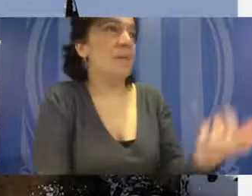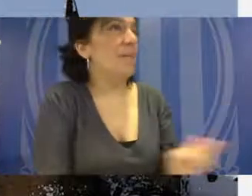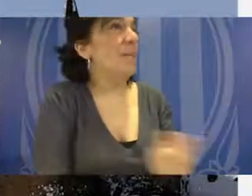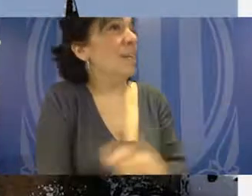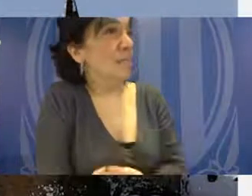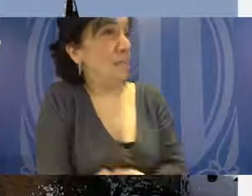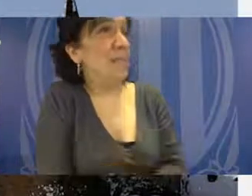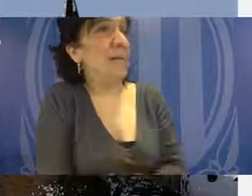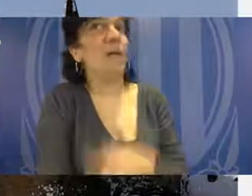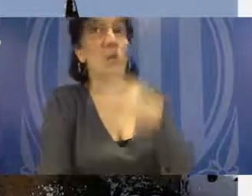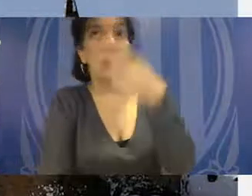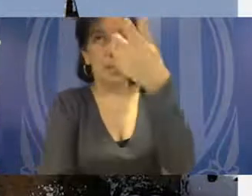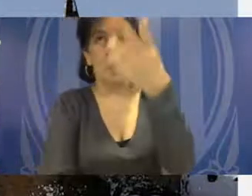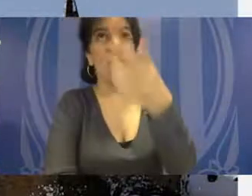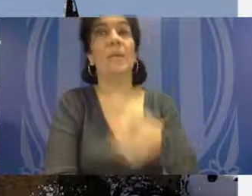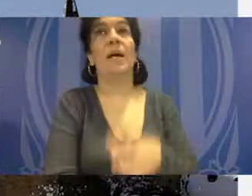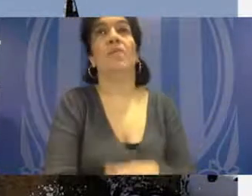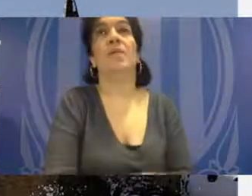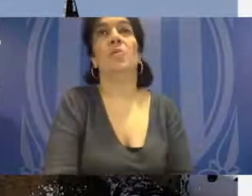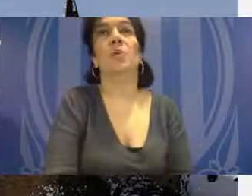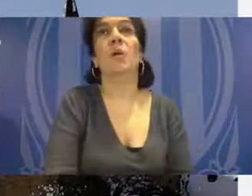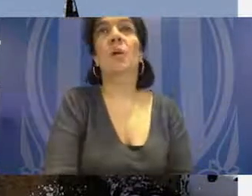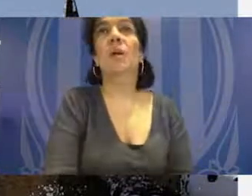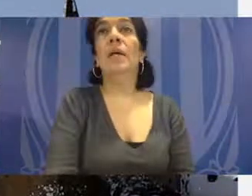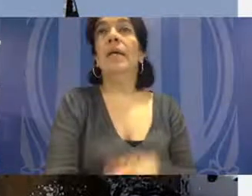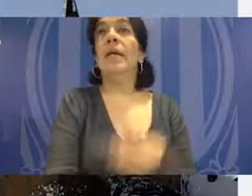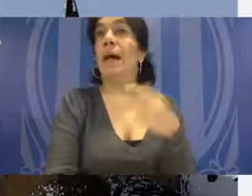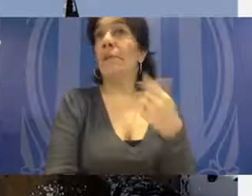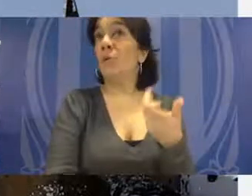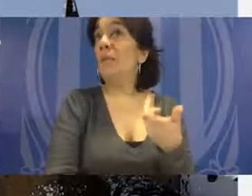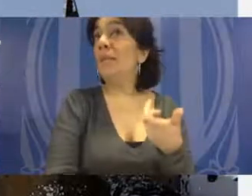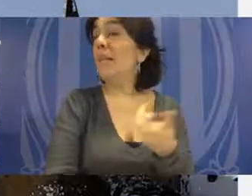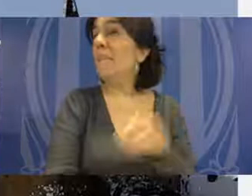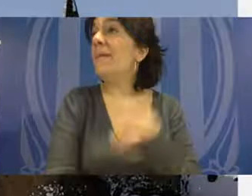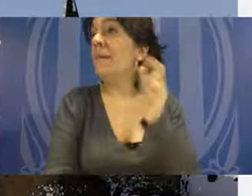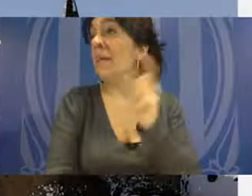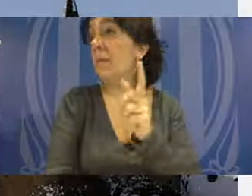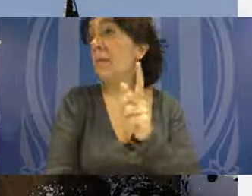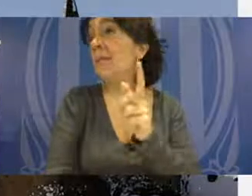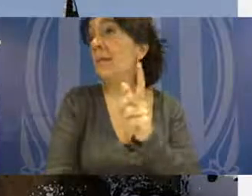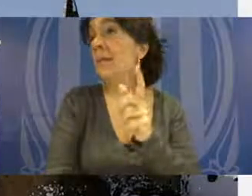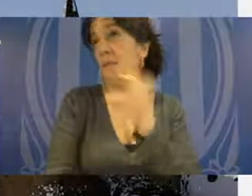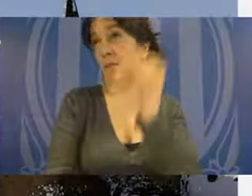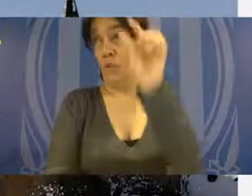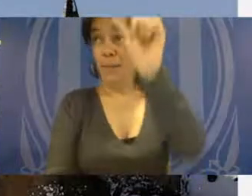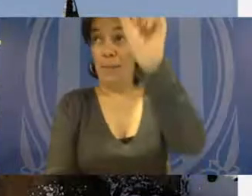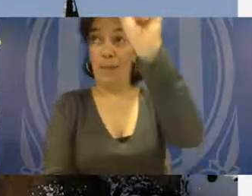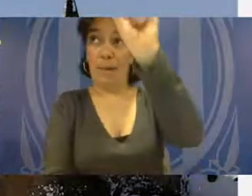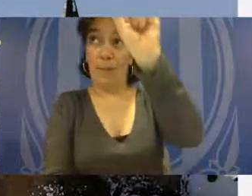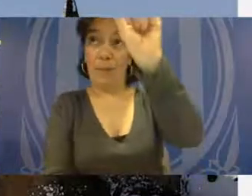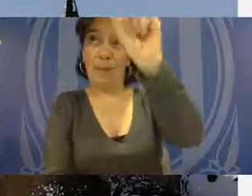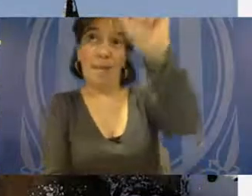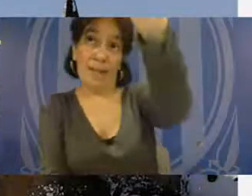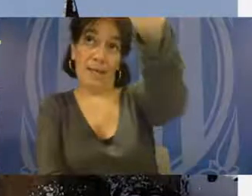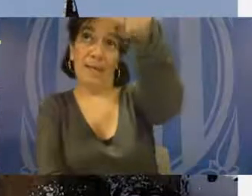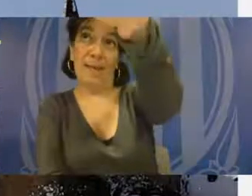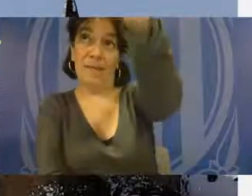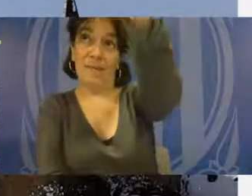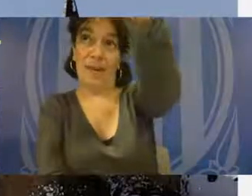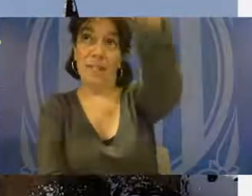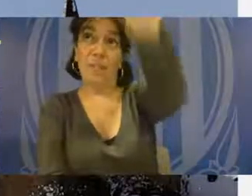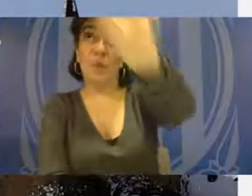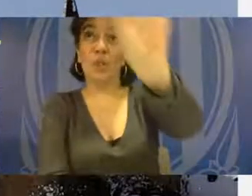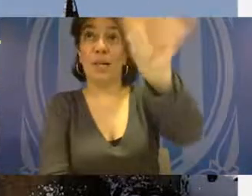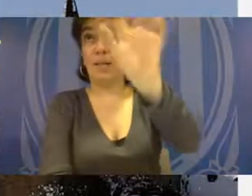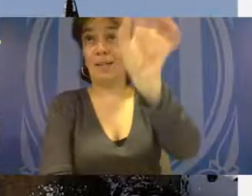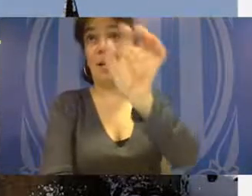un amic, a un familiar, nosaltres ho fem al Facebook. Habitualment també demanem imatges, junt amb la de la portada i la del